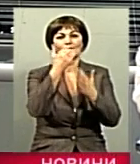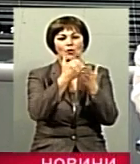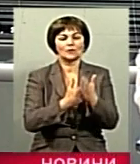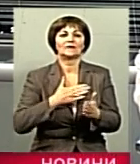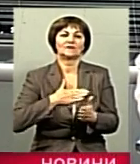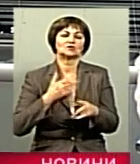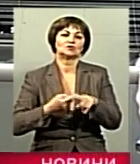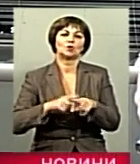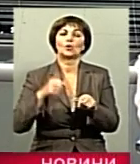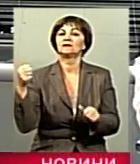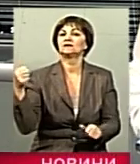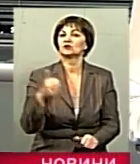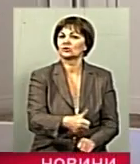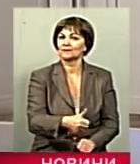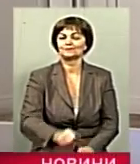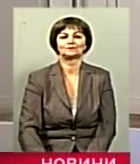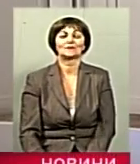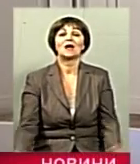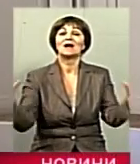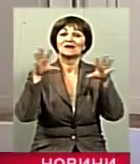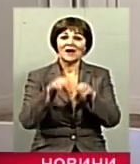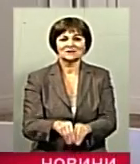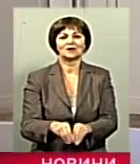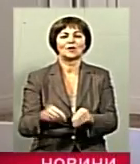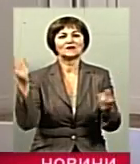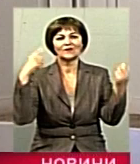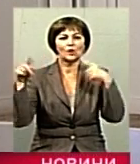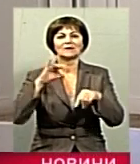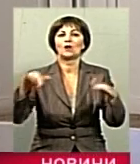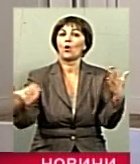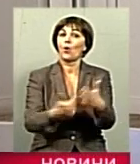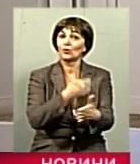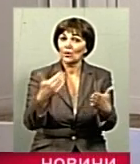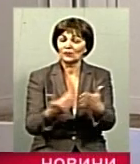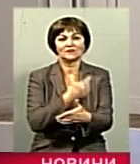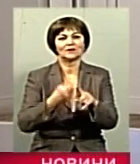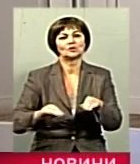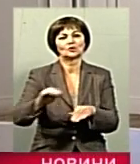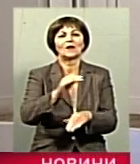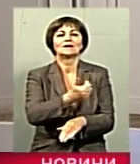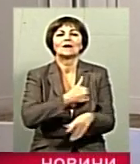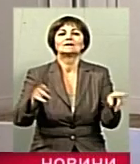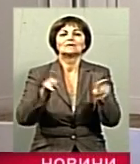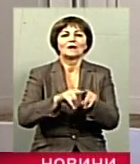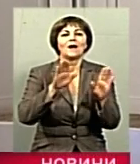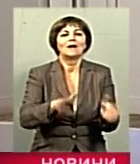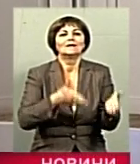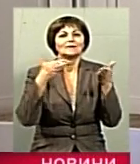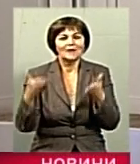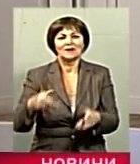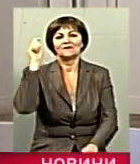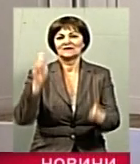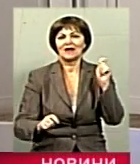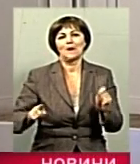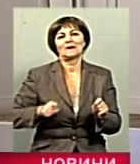каналу вже цього тижня. Разом творити та оновлювати Житомир – такою є ідея урбаністично-культурного фестивалю